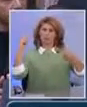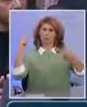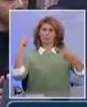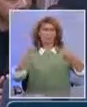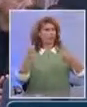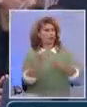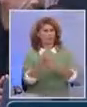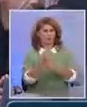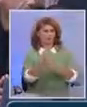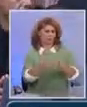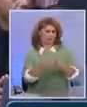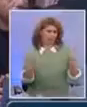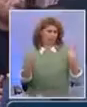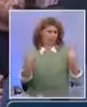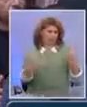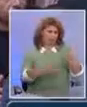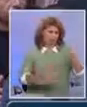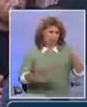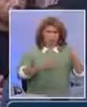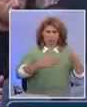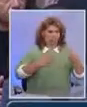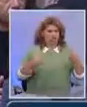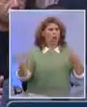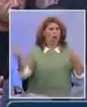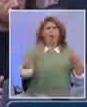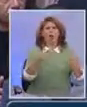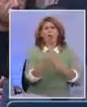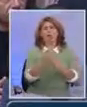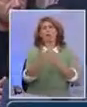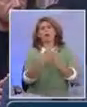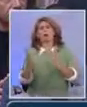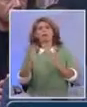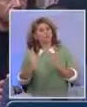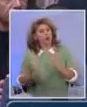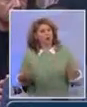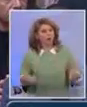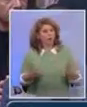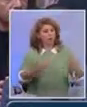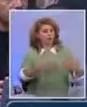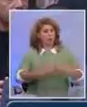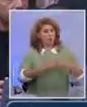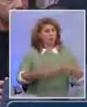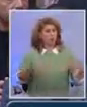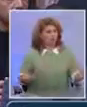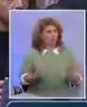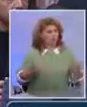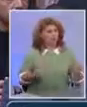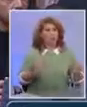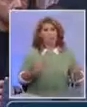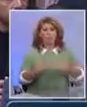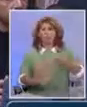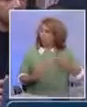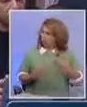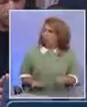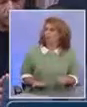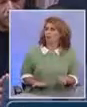δεν εργάζονται με βάση τα πτυχία τους αυτά. Μπορεί να είναι εργάτες σε βιομηχανία, αλλά είναι πτυχιούχοι.